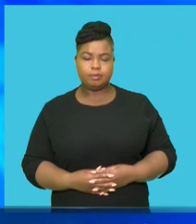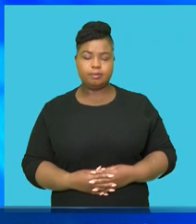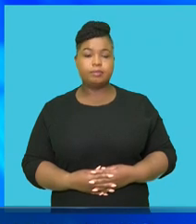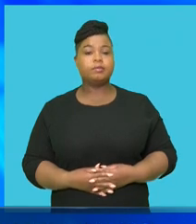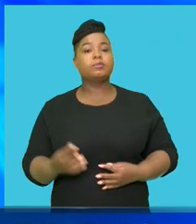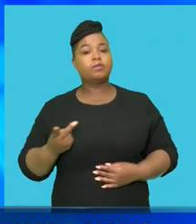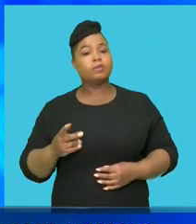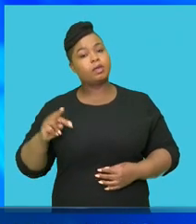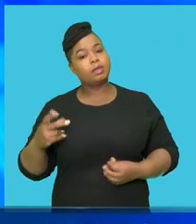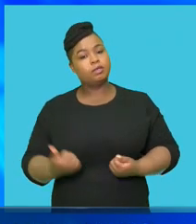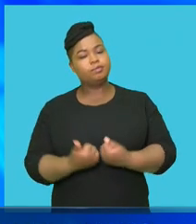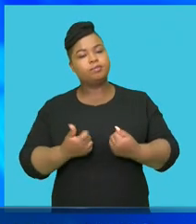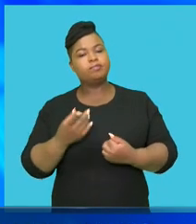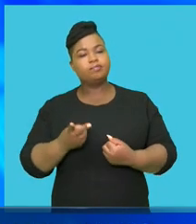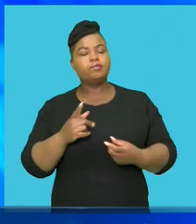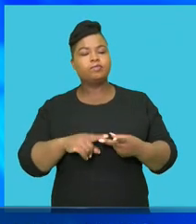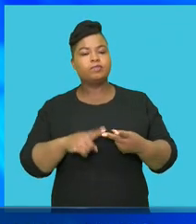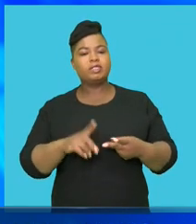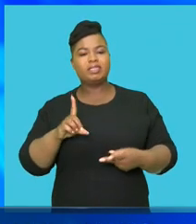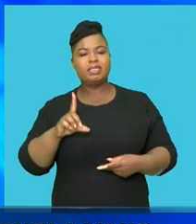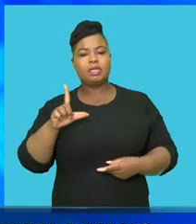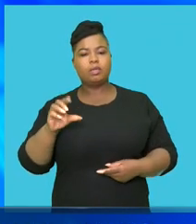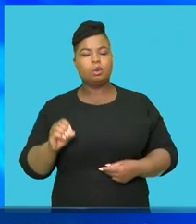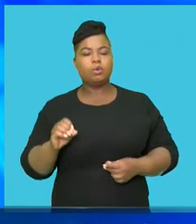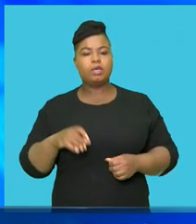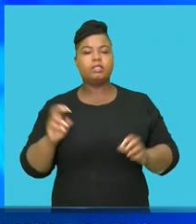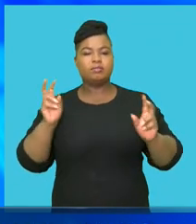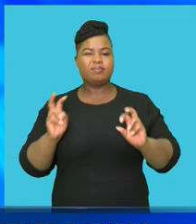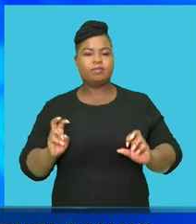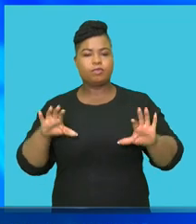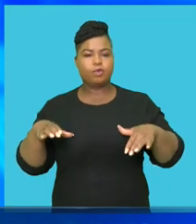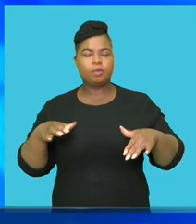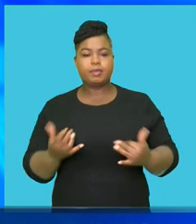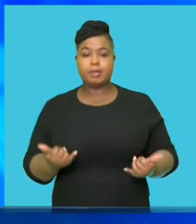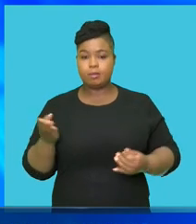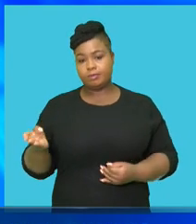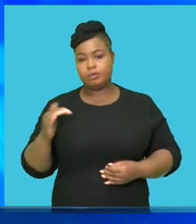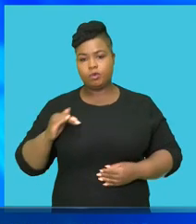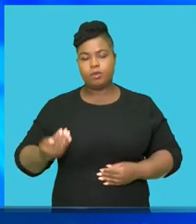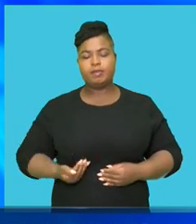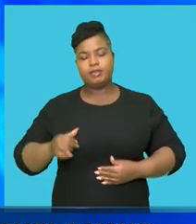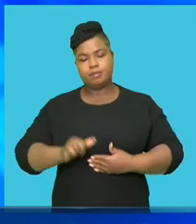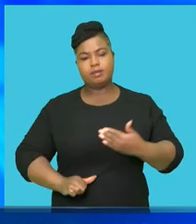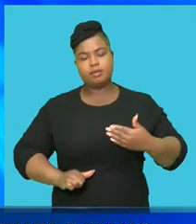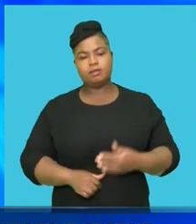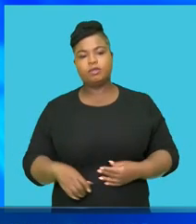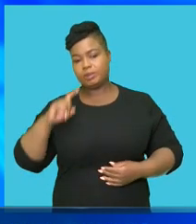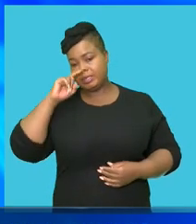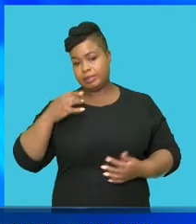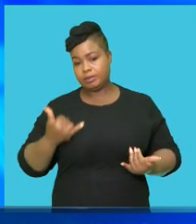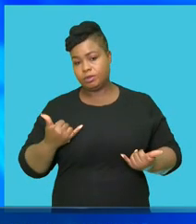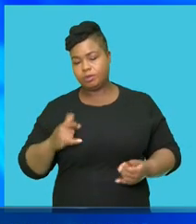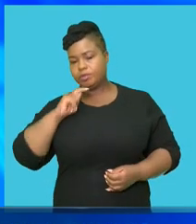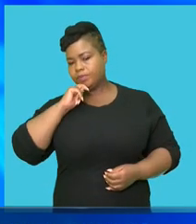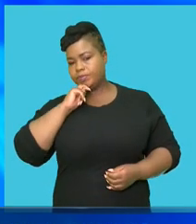Kanti ke kwelinye inqaku inkampani yakwa-DLO Energy Group ibambe ingqungquthela yayo yabasetyhini yonyaka ngonyaka eSandton namhlanje